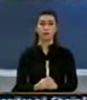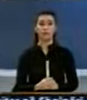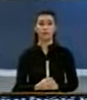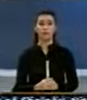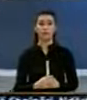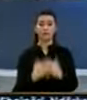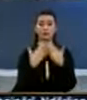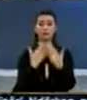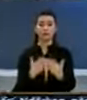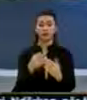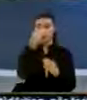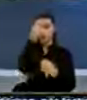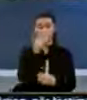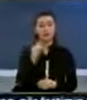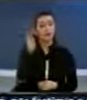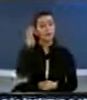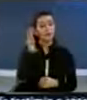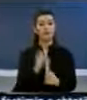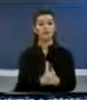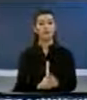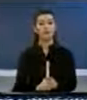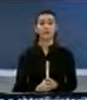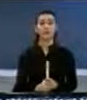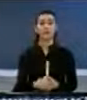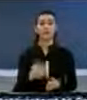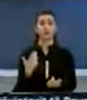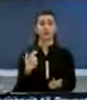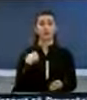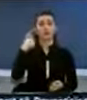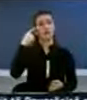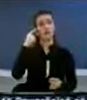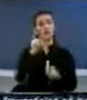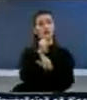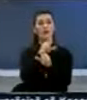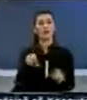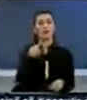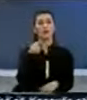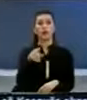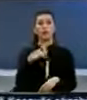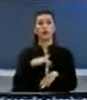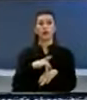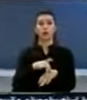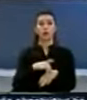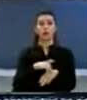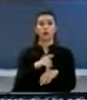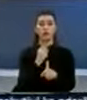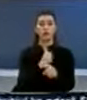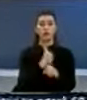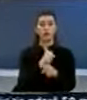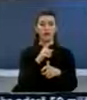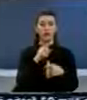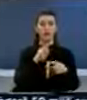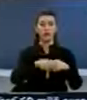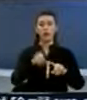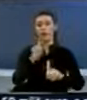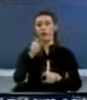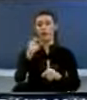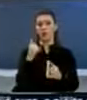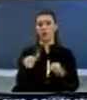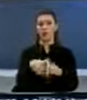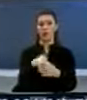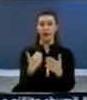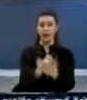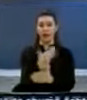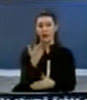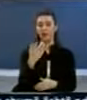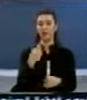Faleminderit, nderuar ministër. Unë nuk i fajsoj për gjendjen për arsye se posa keni marrë detyrën dhe uroj që vërtet kabineti